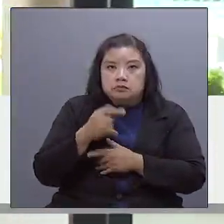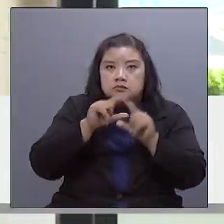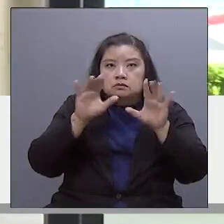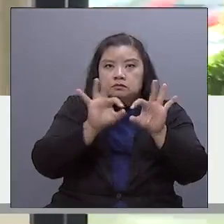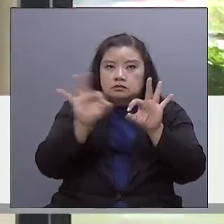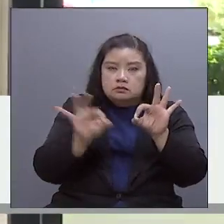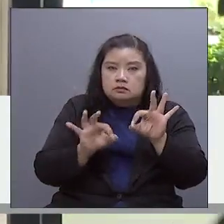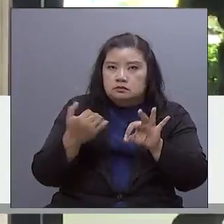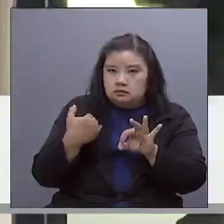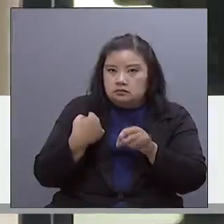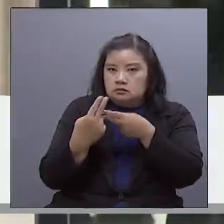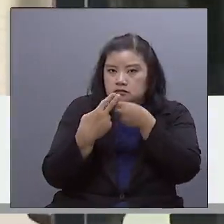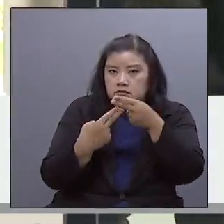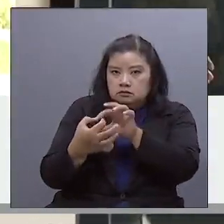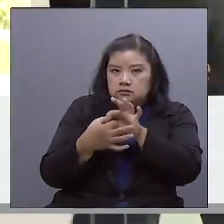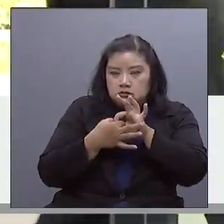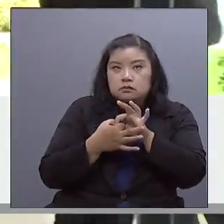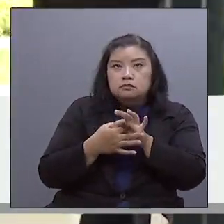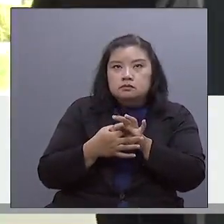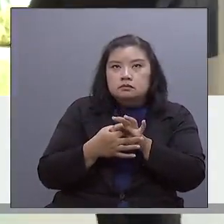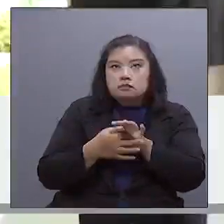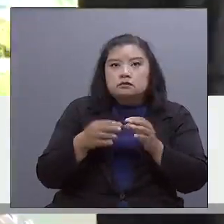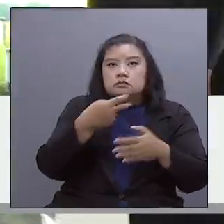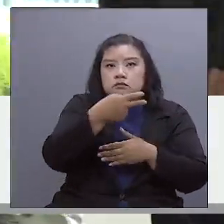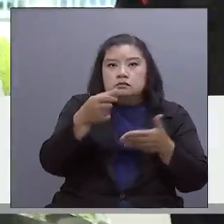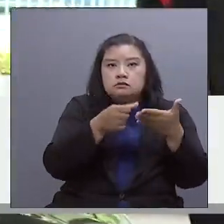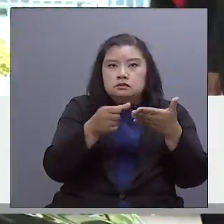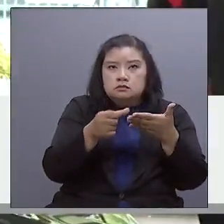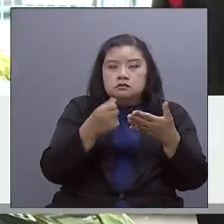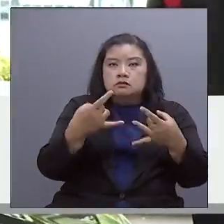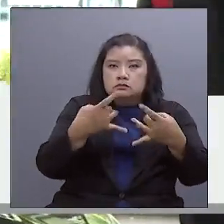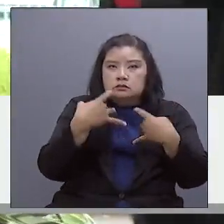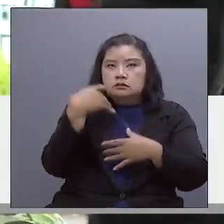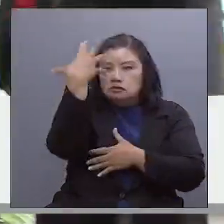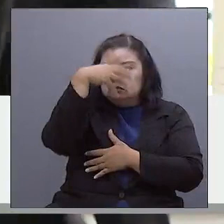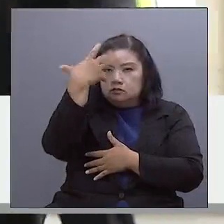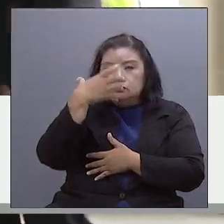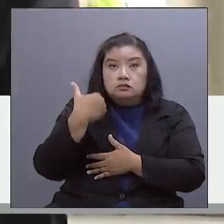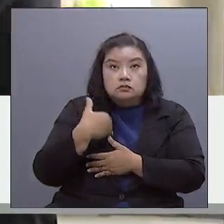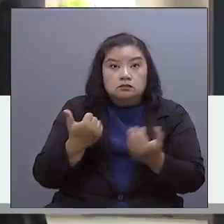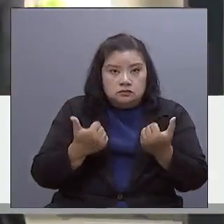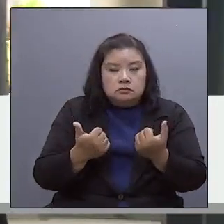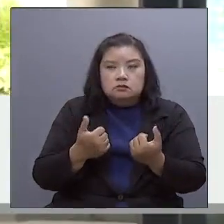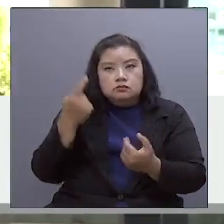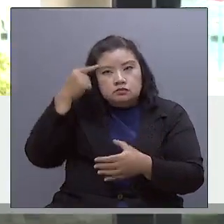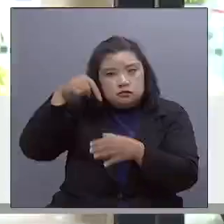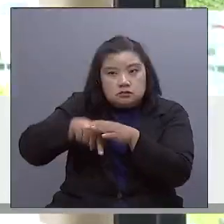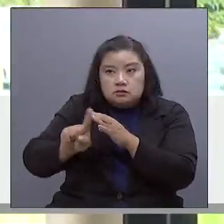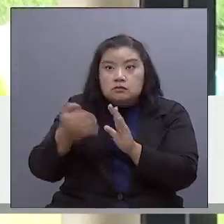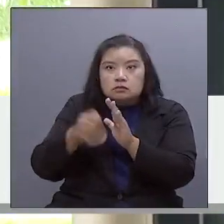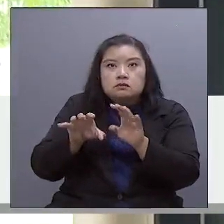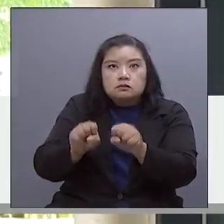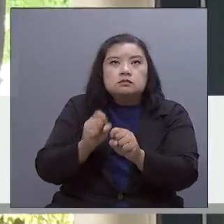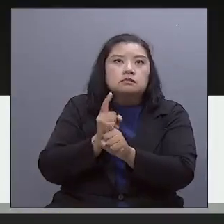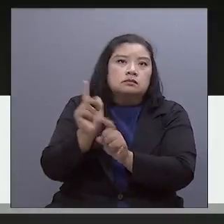ประสงค์ดีแฮ็ค Twitter accountของผมแก้ไขข้อความเดิมเพื่อปลุกปั่นและสร้างความเข้าเข้าใจผิดตอนนี้อยู่ระหว่างการสอบสวนและดำเนินการ